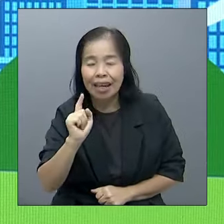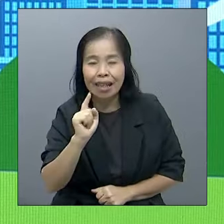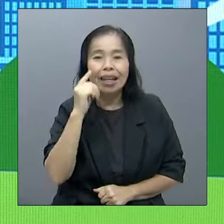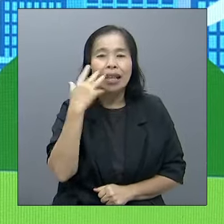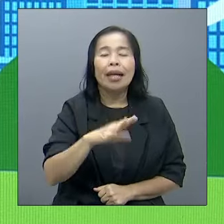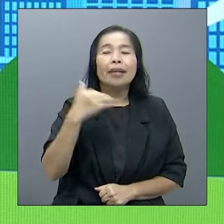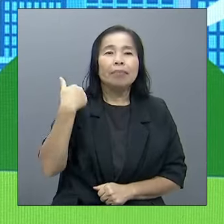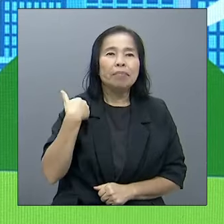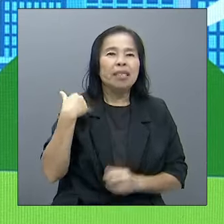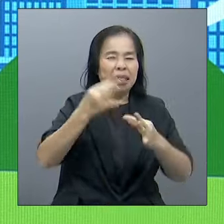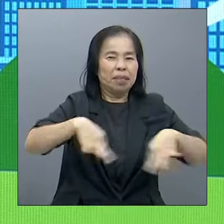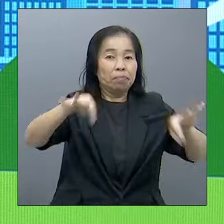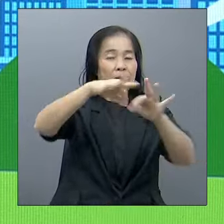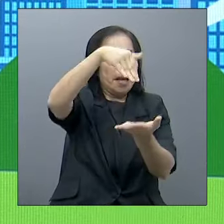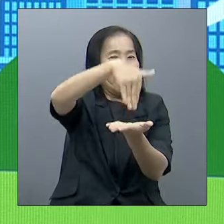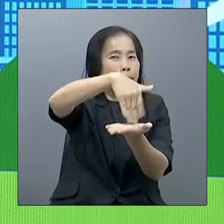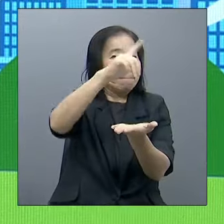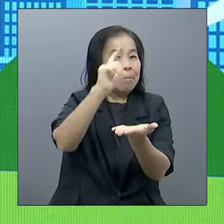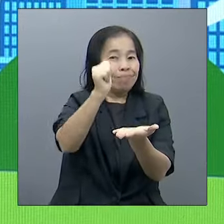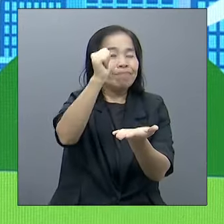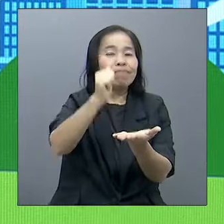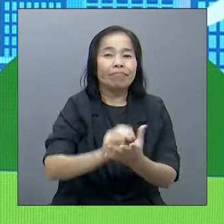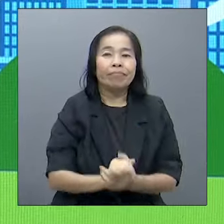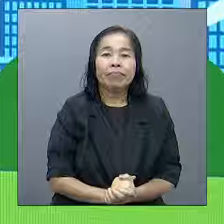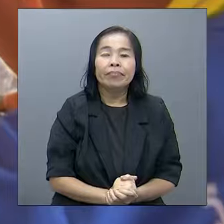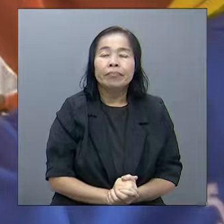พื้นที่แลนด์มาร์คใหม่ของเมืองเพชรค่ะ